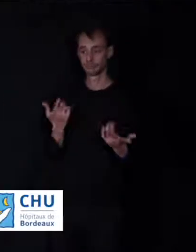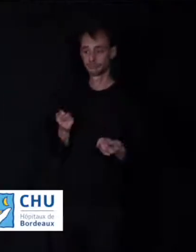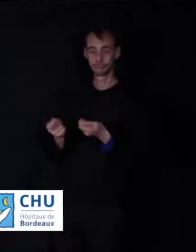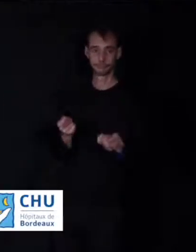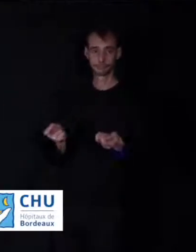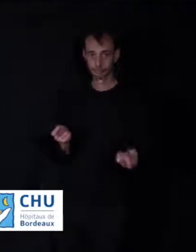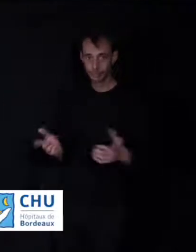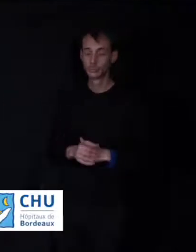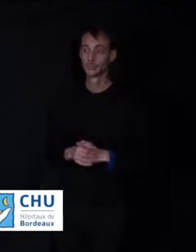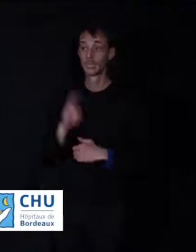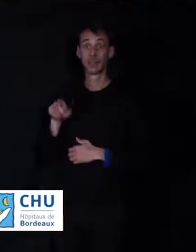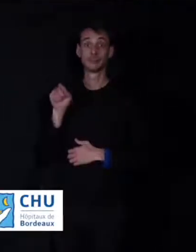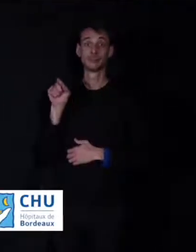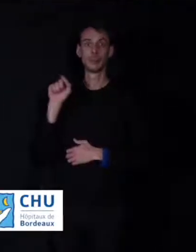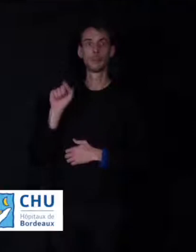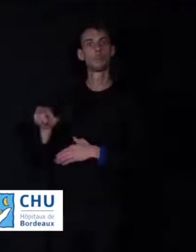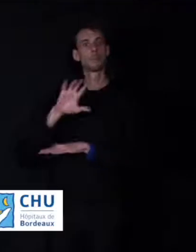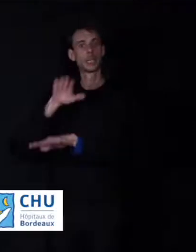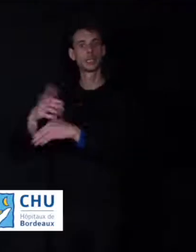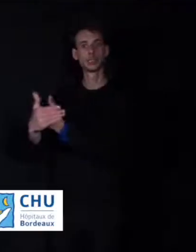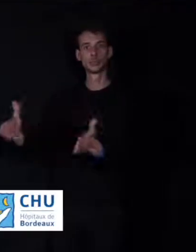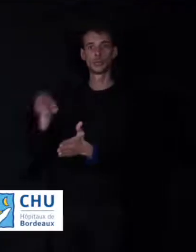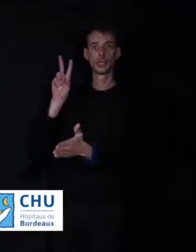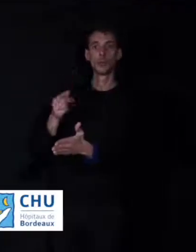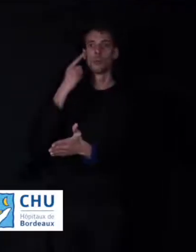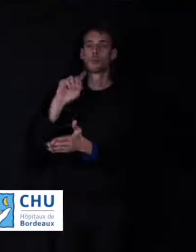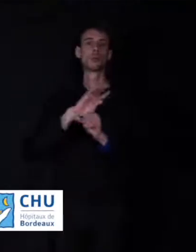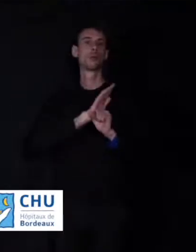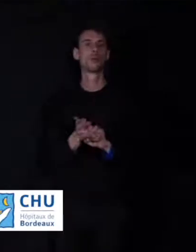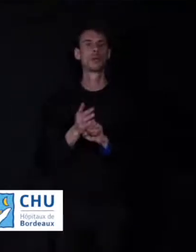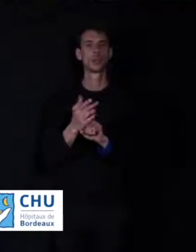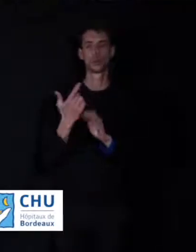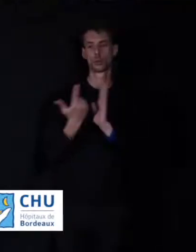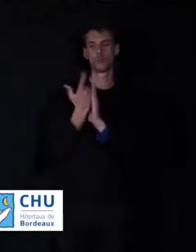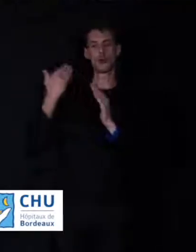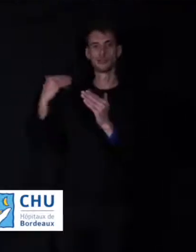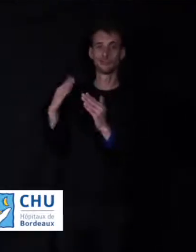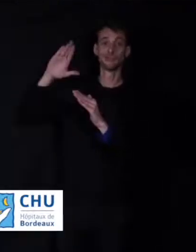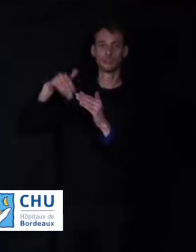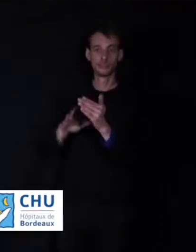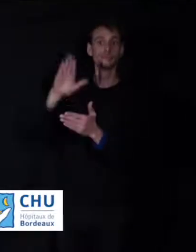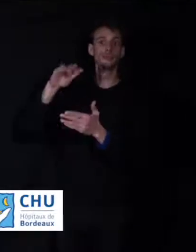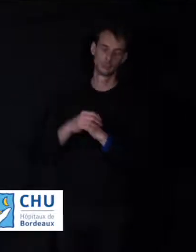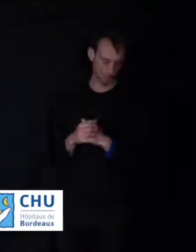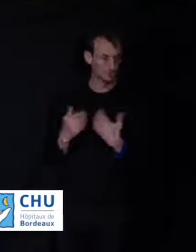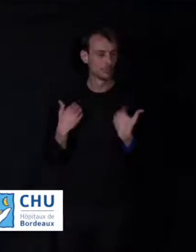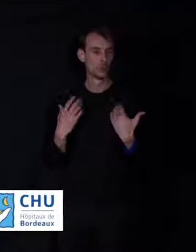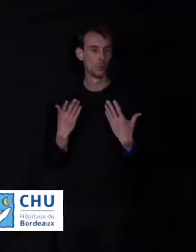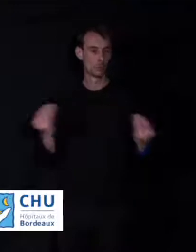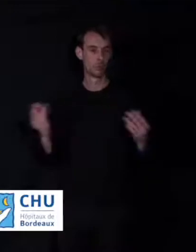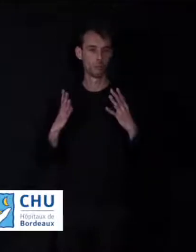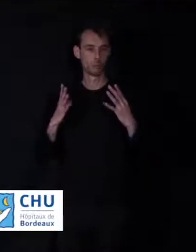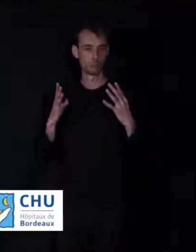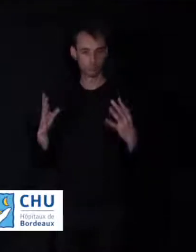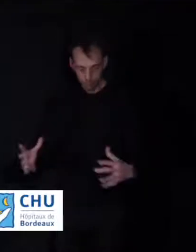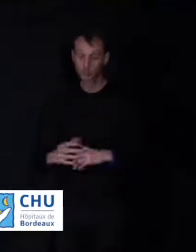particulièrement en avant durant ces 2 vagues de Covid et qui est toujours très mobilisée contre le Covid. Et à